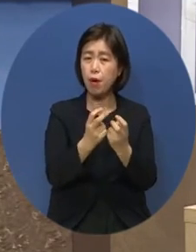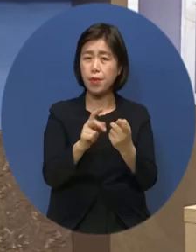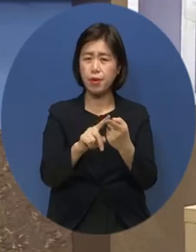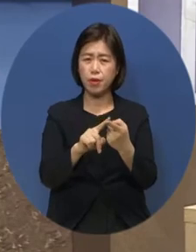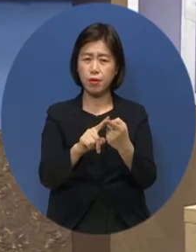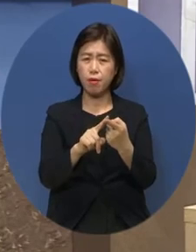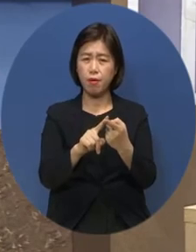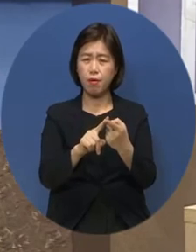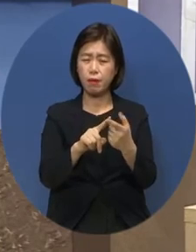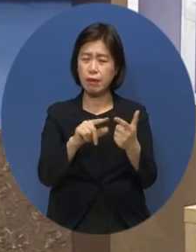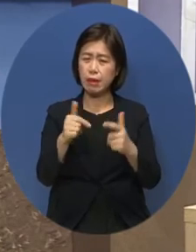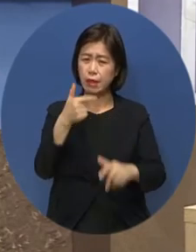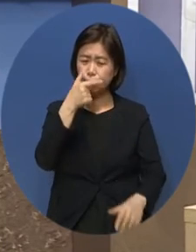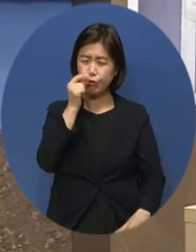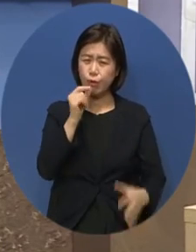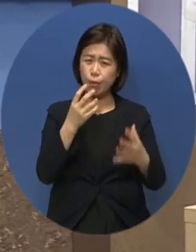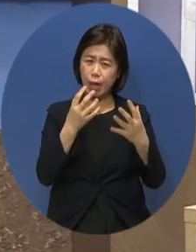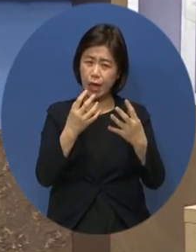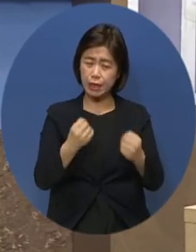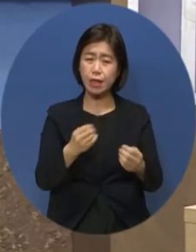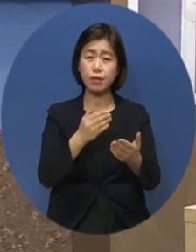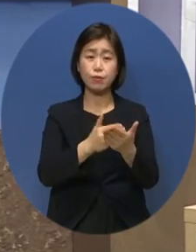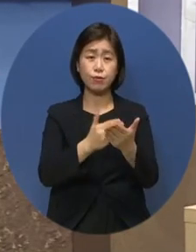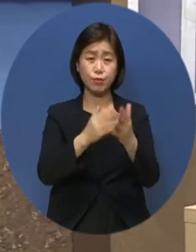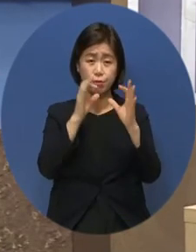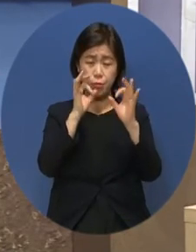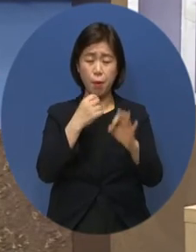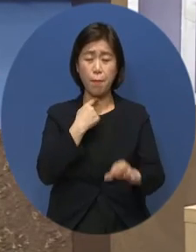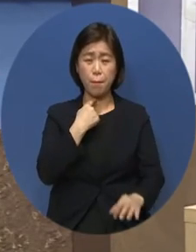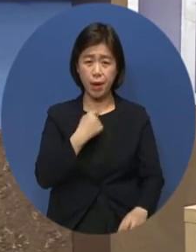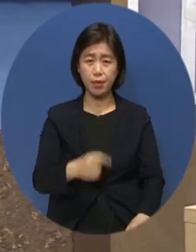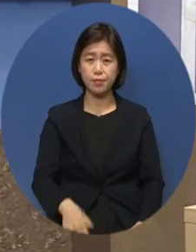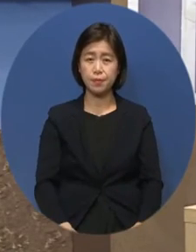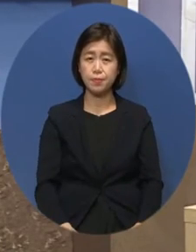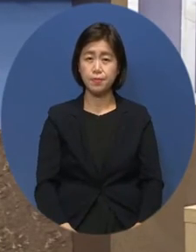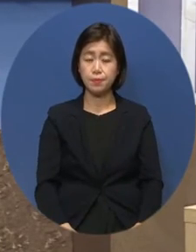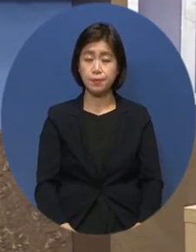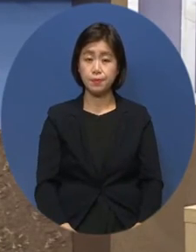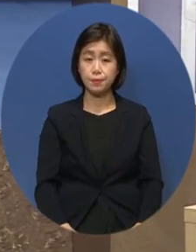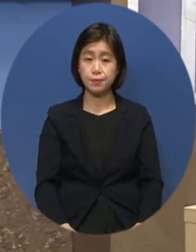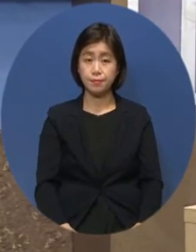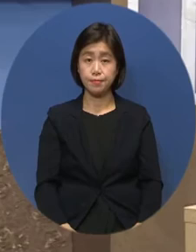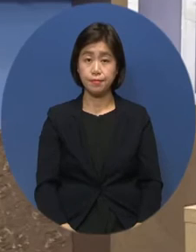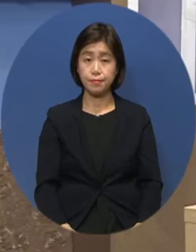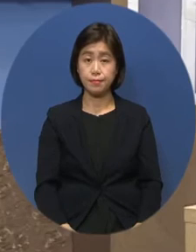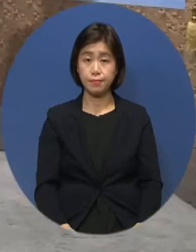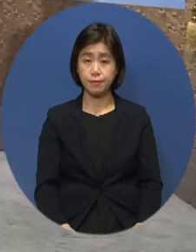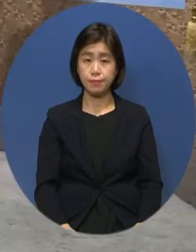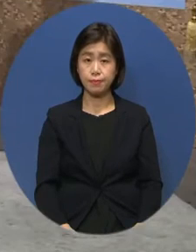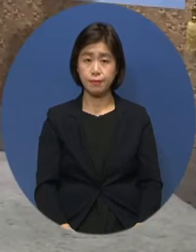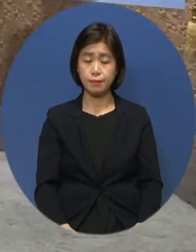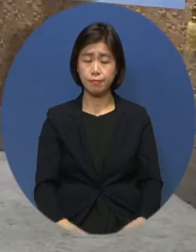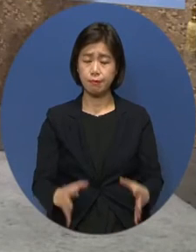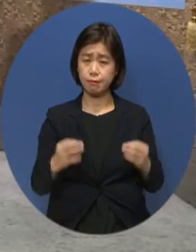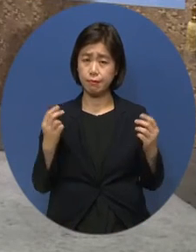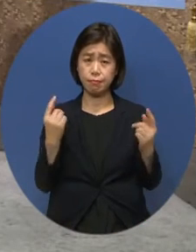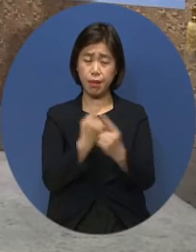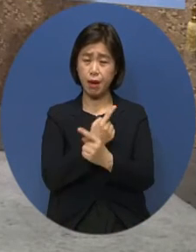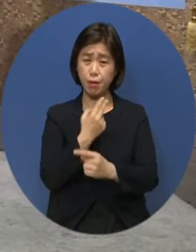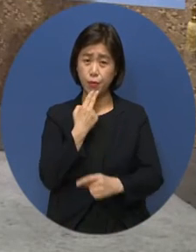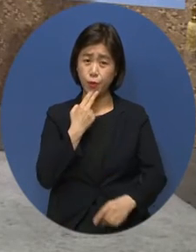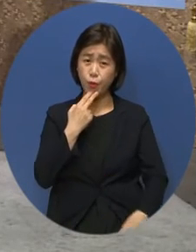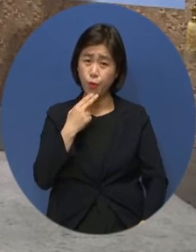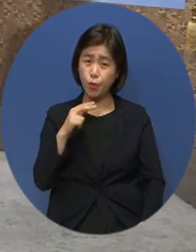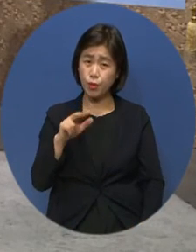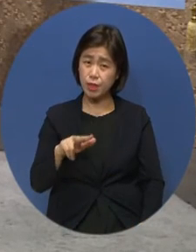부실해서 힘든 현실이라는 그런 기사를 접한 적이 있었거든요 4 아직까지도 좀 크게 개선되지 났나봐요